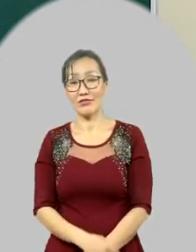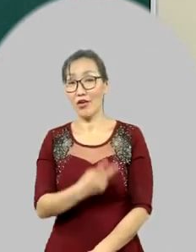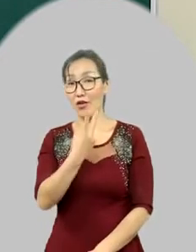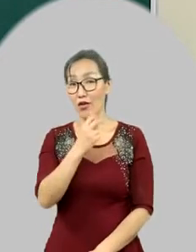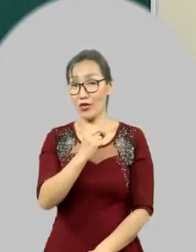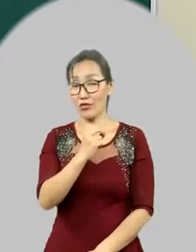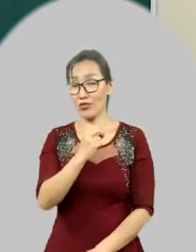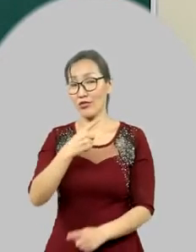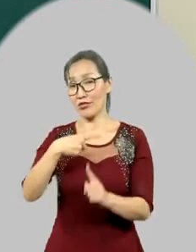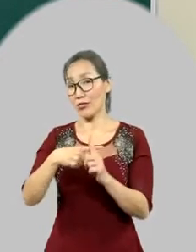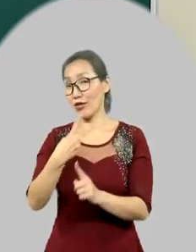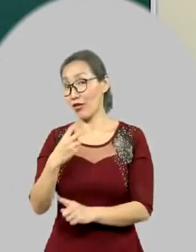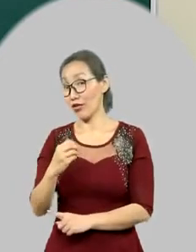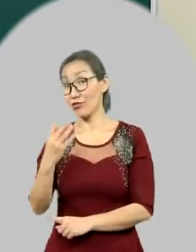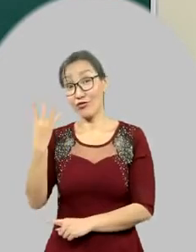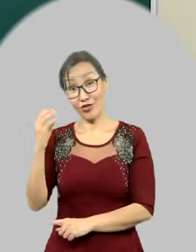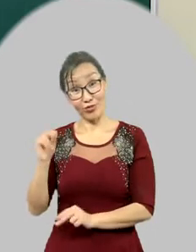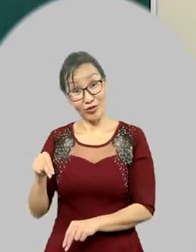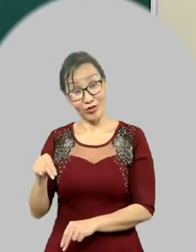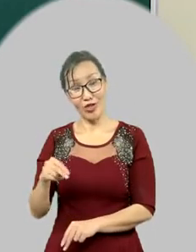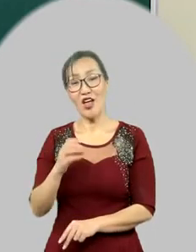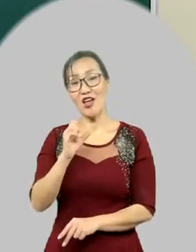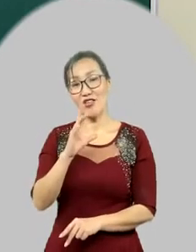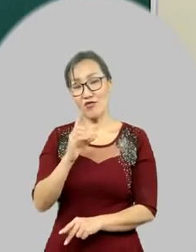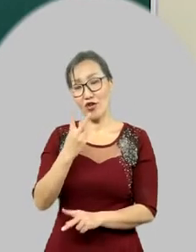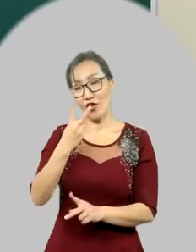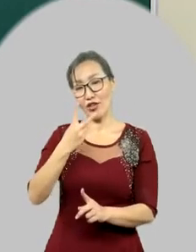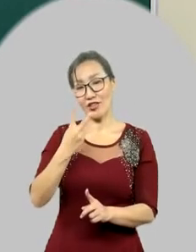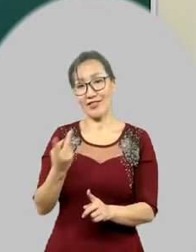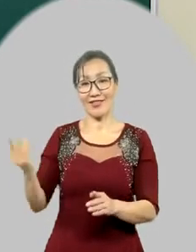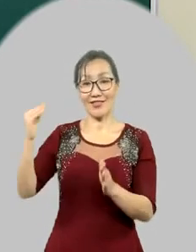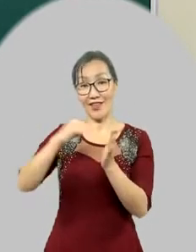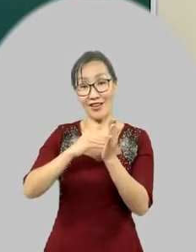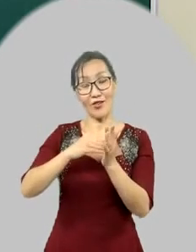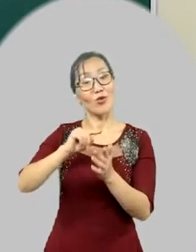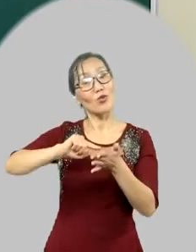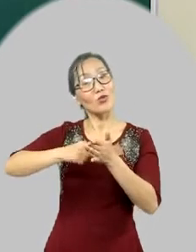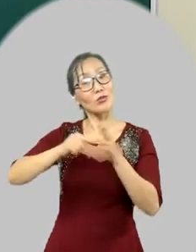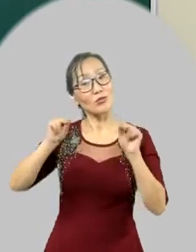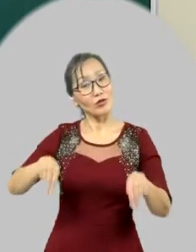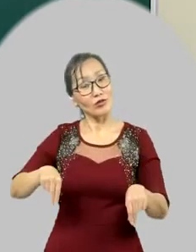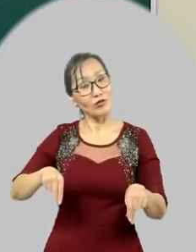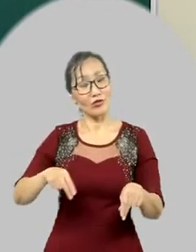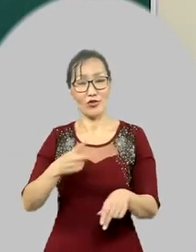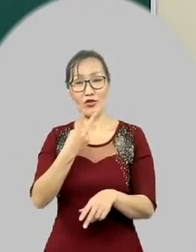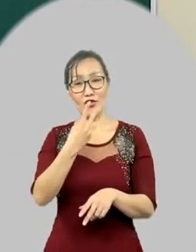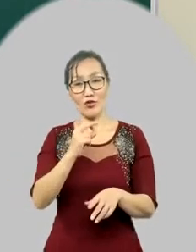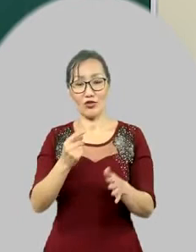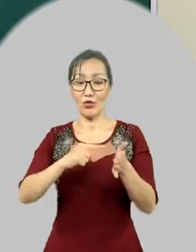20 дээр 20-ыг нэмж болно эсвэл 20 2 дахин ихссэн байж болох нь. 2 дахин ихслээ.